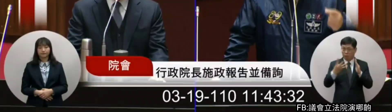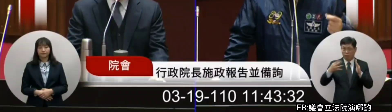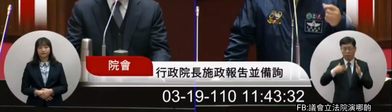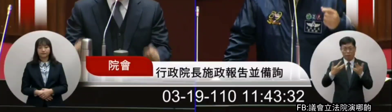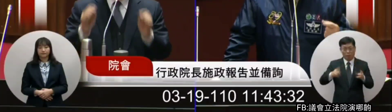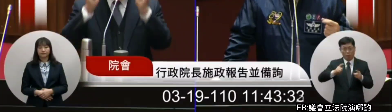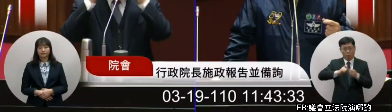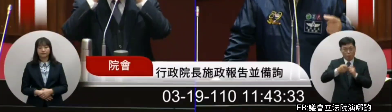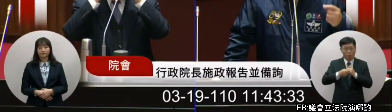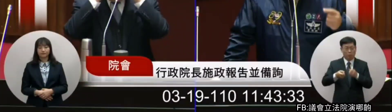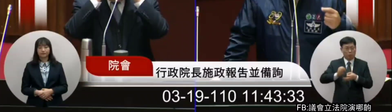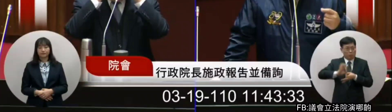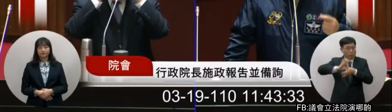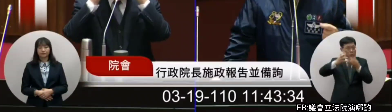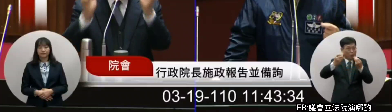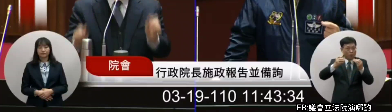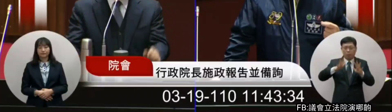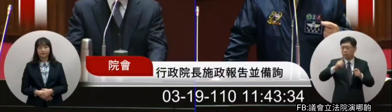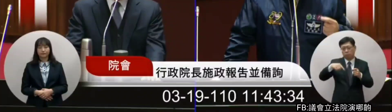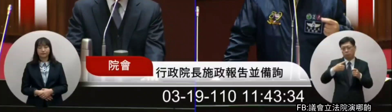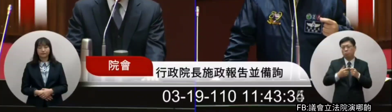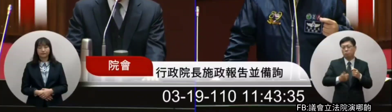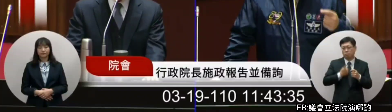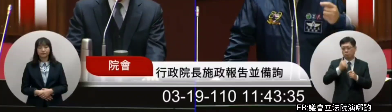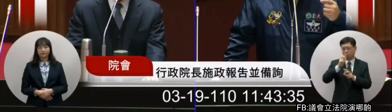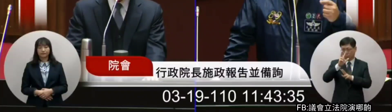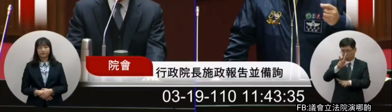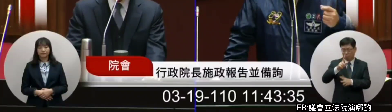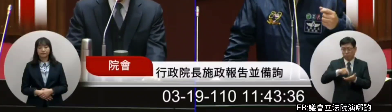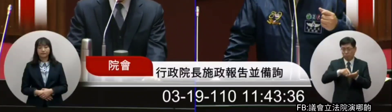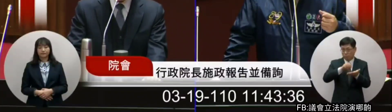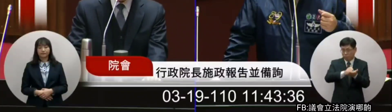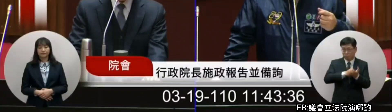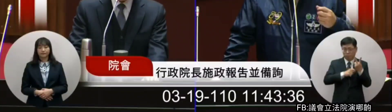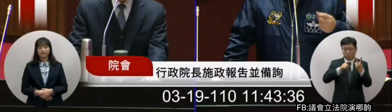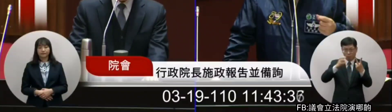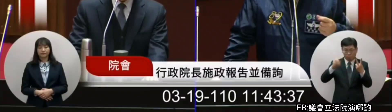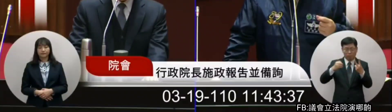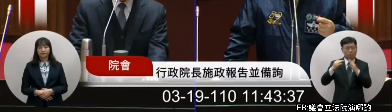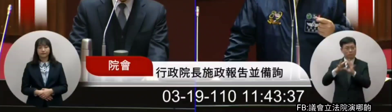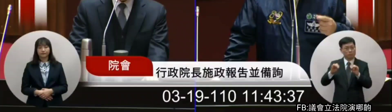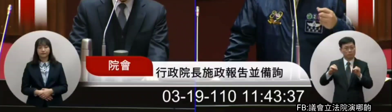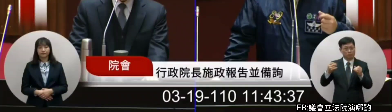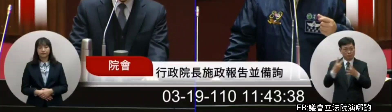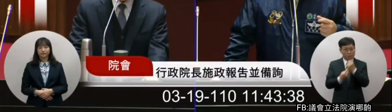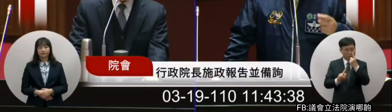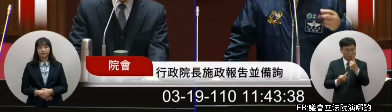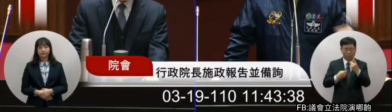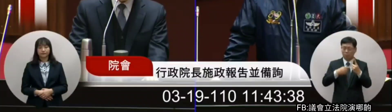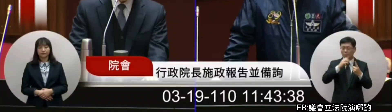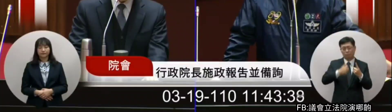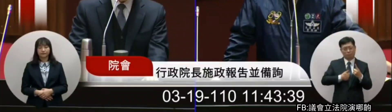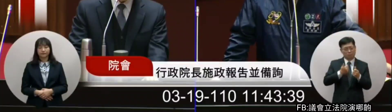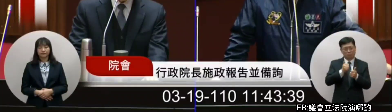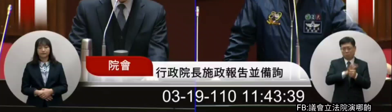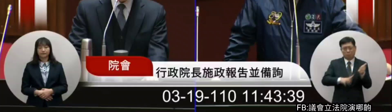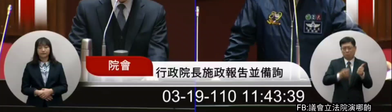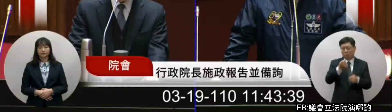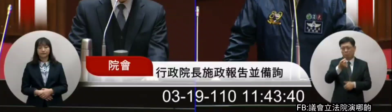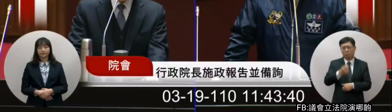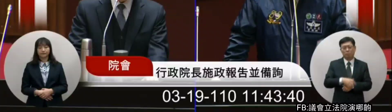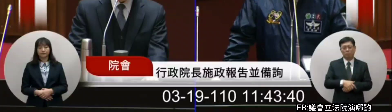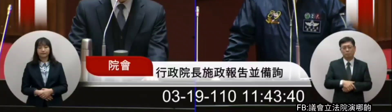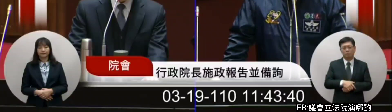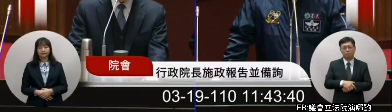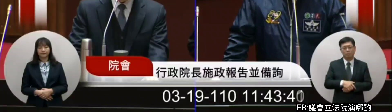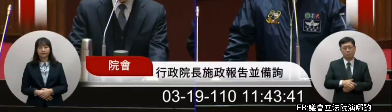增加持有的成本，今年的实价登录 2.0 跟房地合一 2.0 的打房可能还是有限啊。所